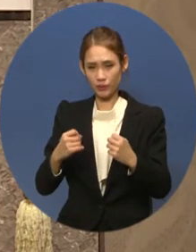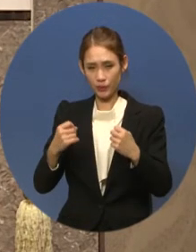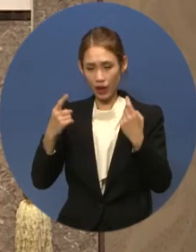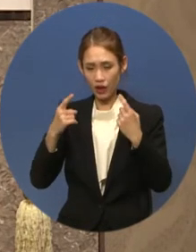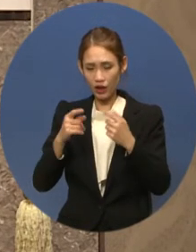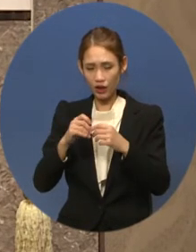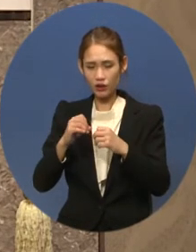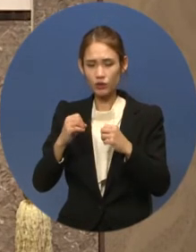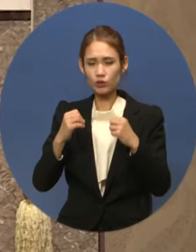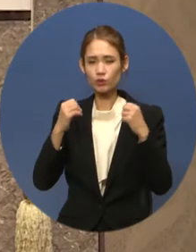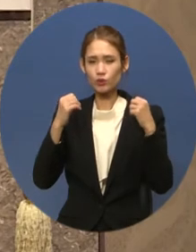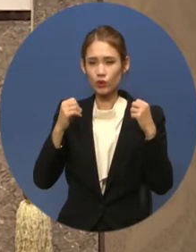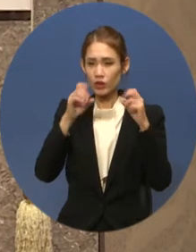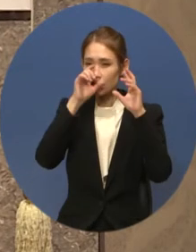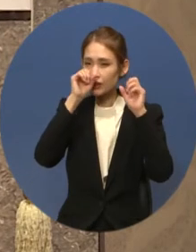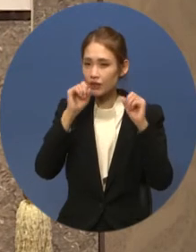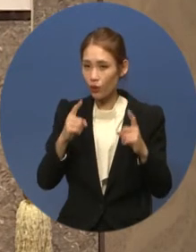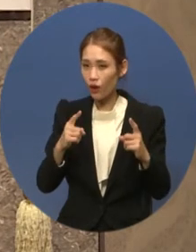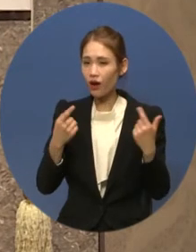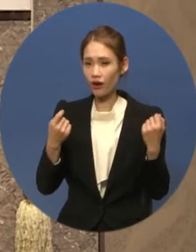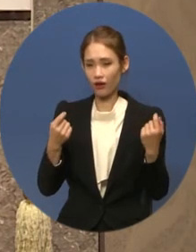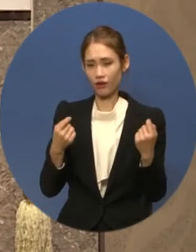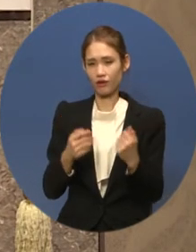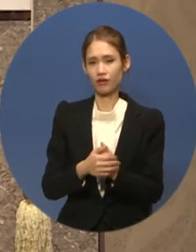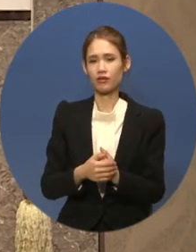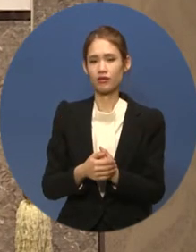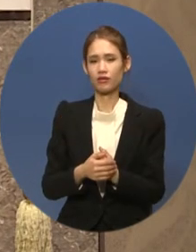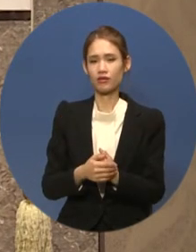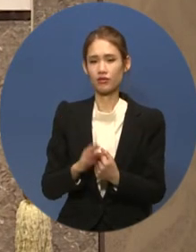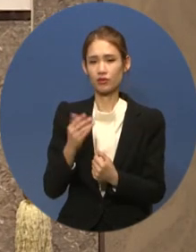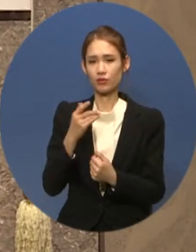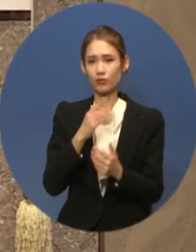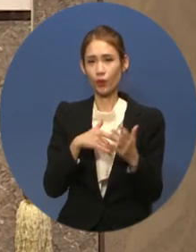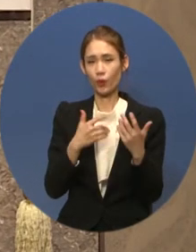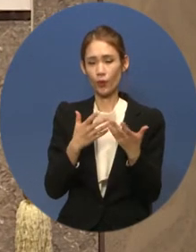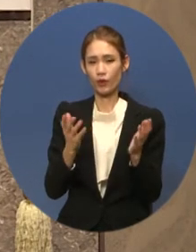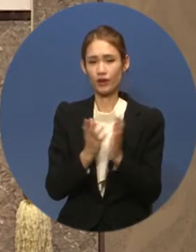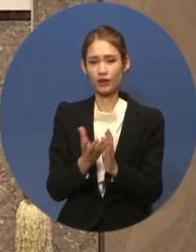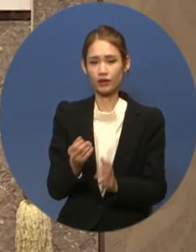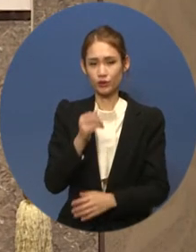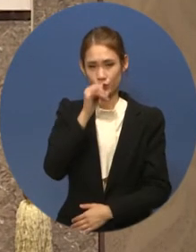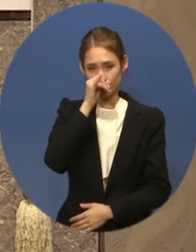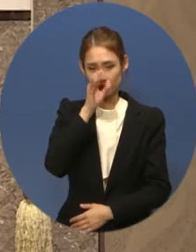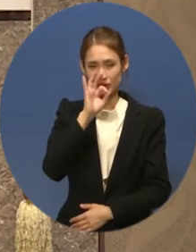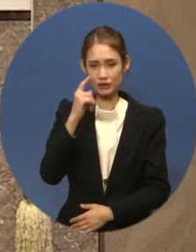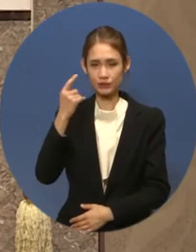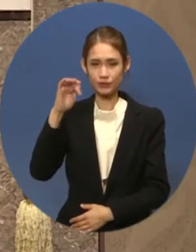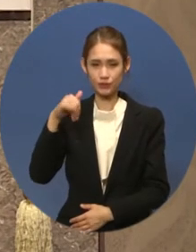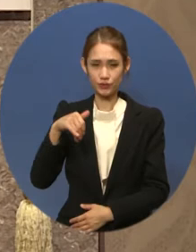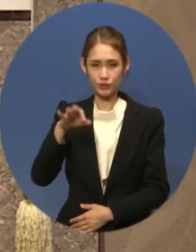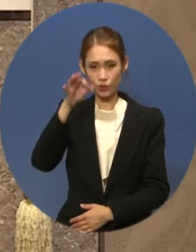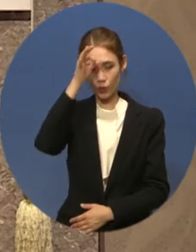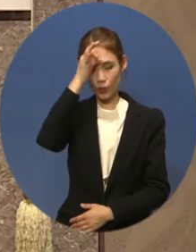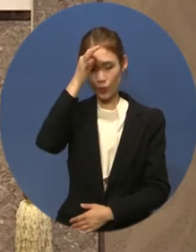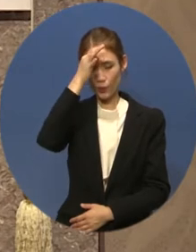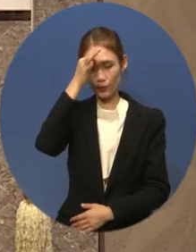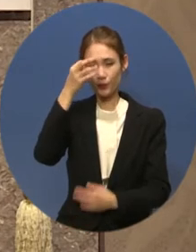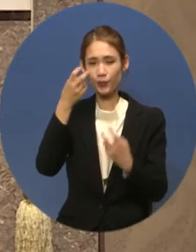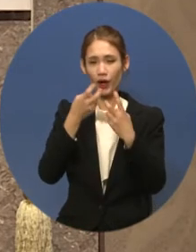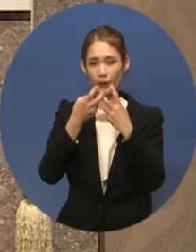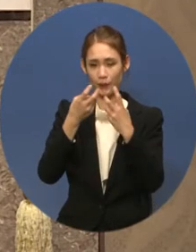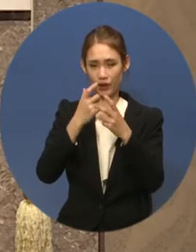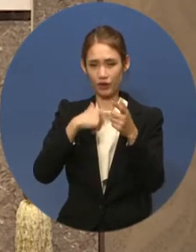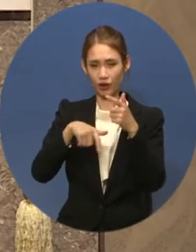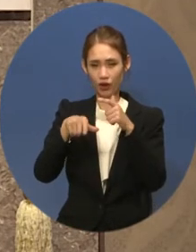있거든요 그런 차원에서 어찌보면 저희 보험 공단 이 가지고 있는 인프라 노하우를 지역의 개방해서 보다